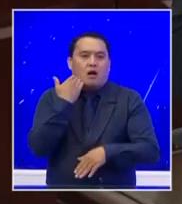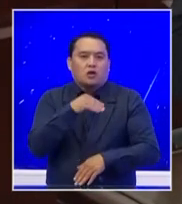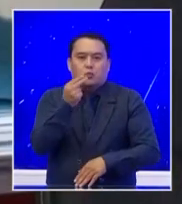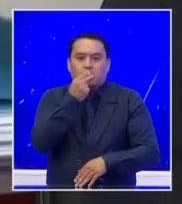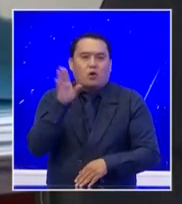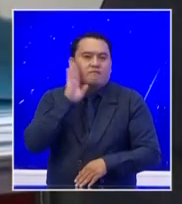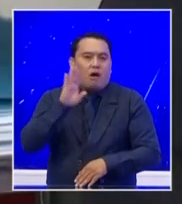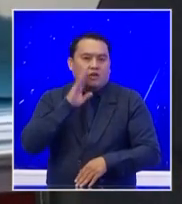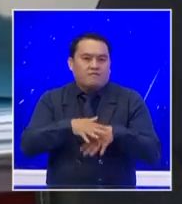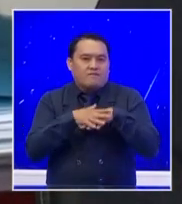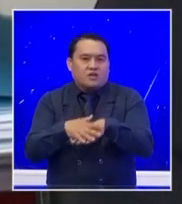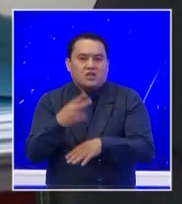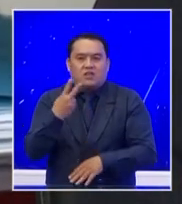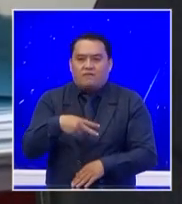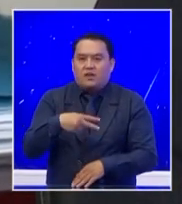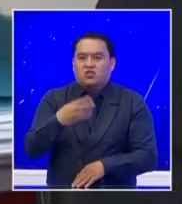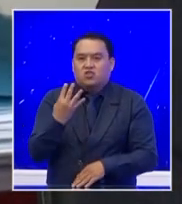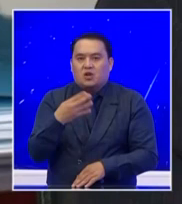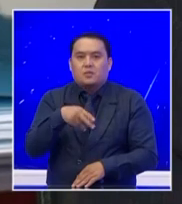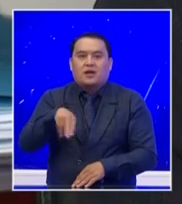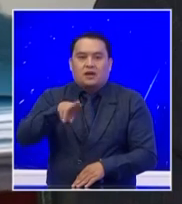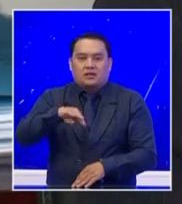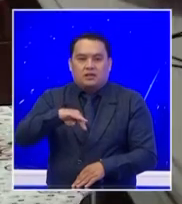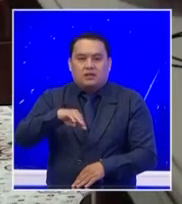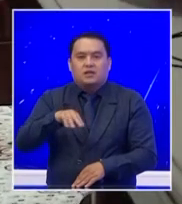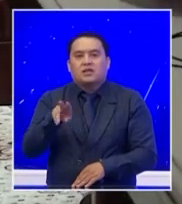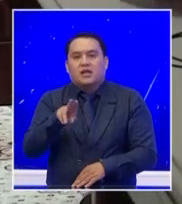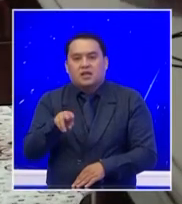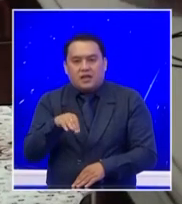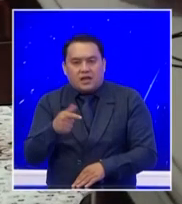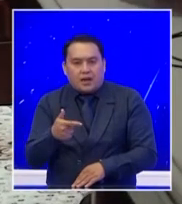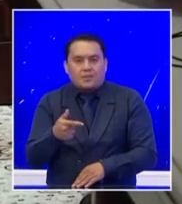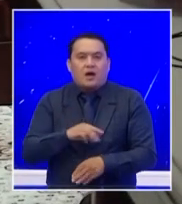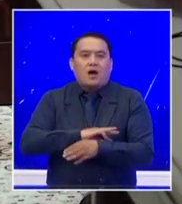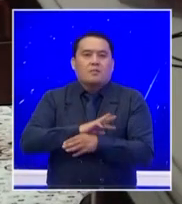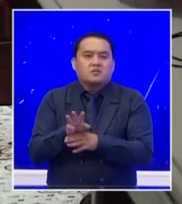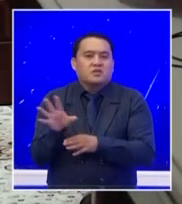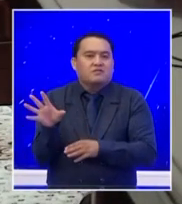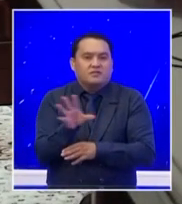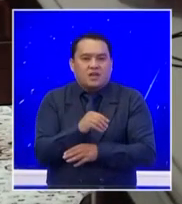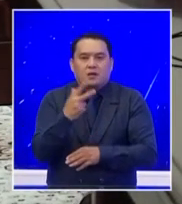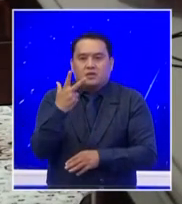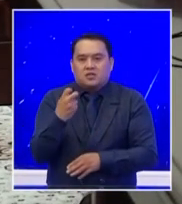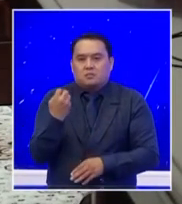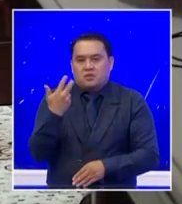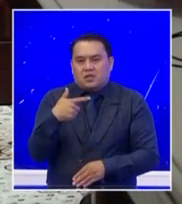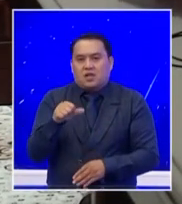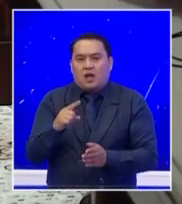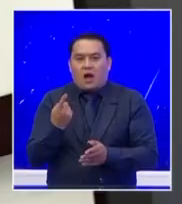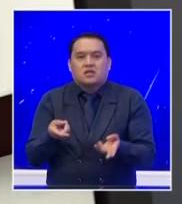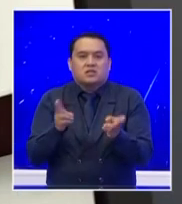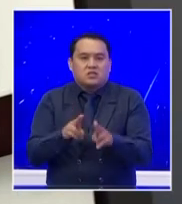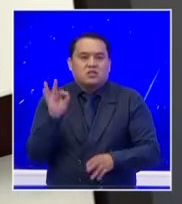качественной питьевой водой выделили 24 миллиарда тенге. Охвачены все сферы. Однако 351 миллион все же